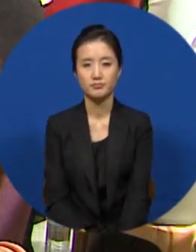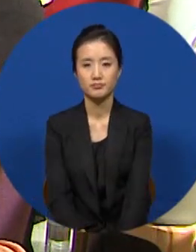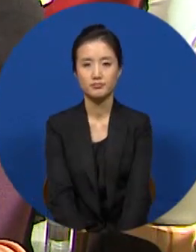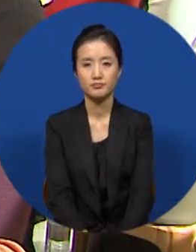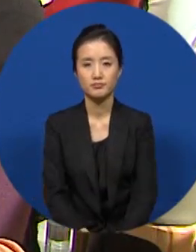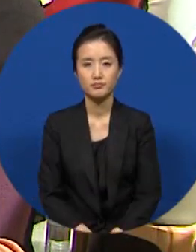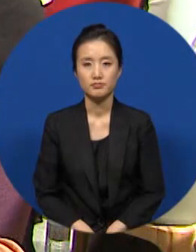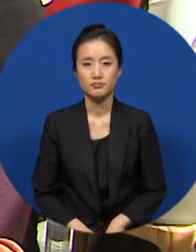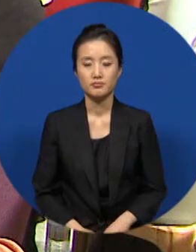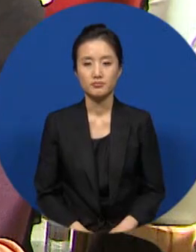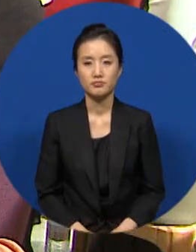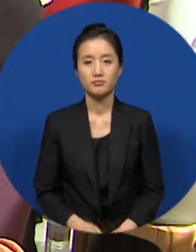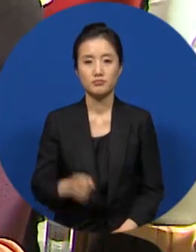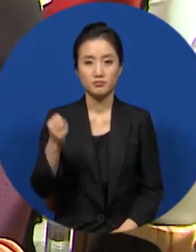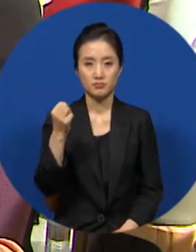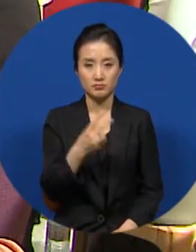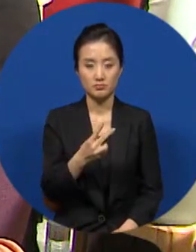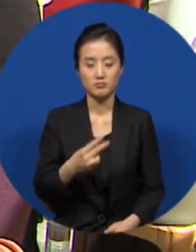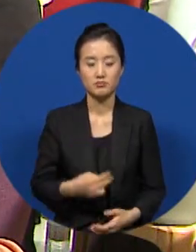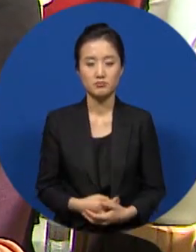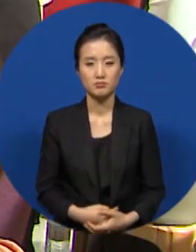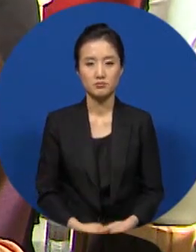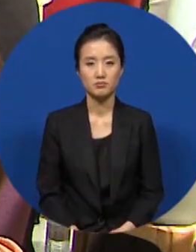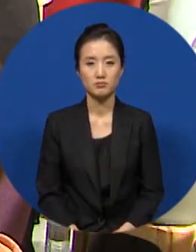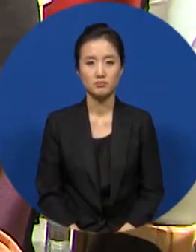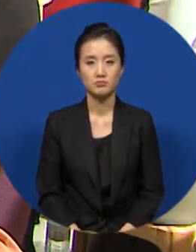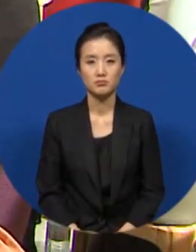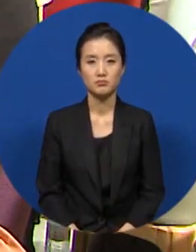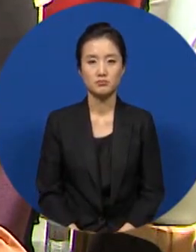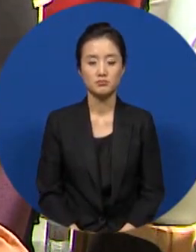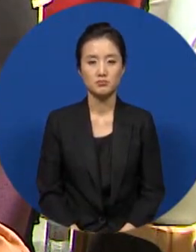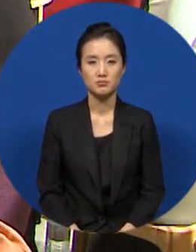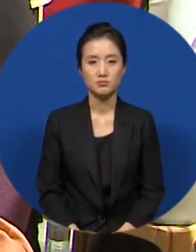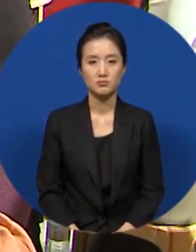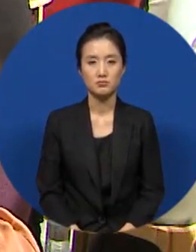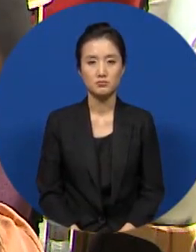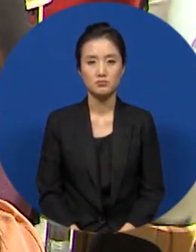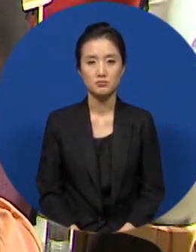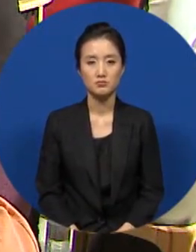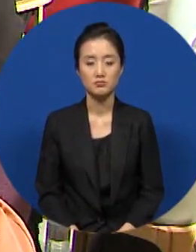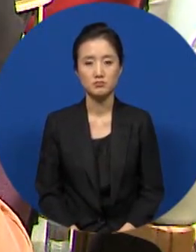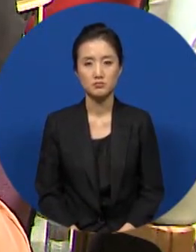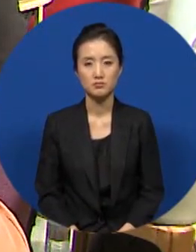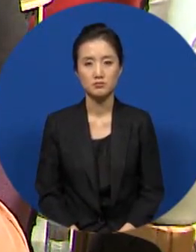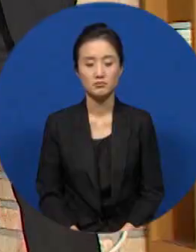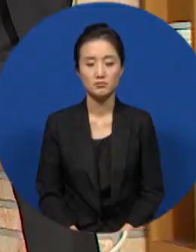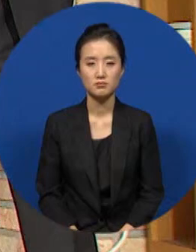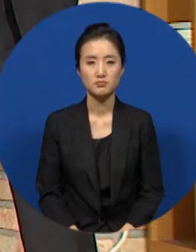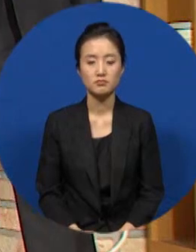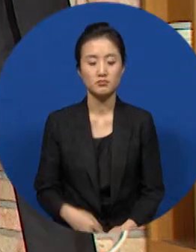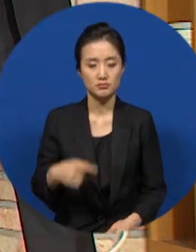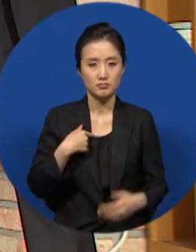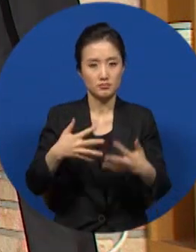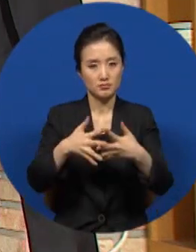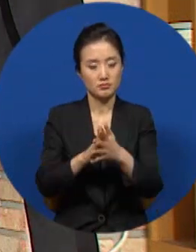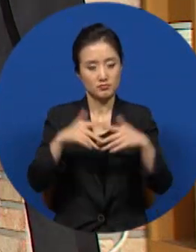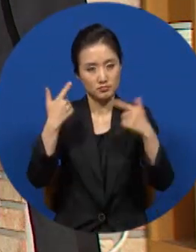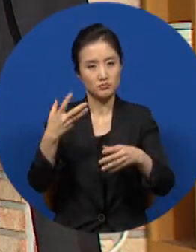좋아집니다. 그리고 뭐 이렇게 하면, 새가 있을 때마다 꼭 이렇게 한번 해봤습니다. 저도 이제 지갑에 넣고